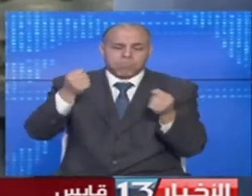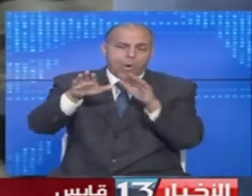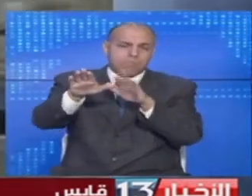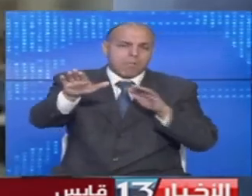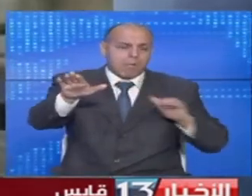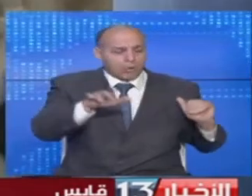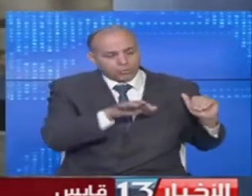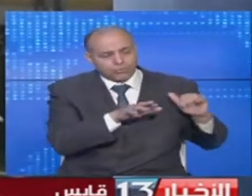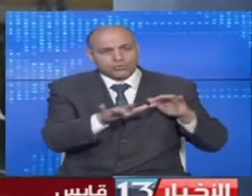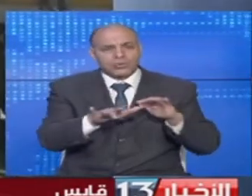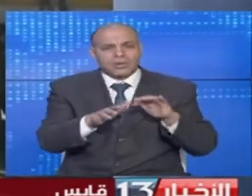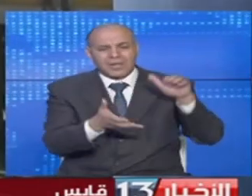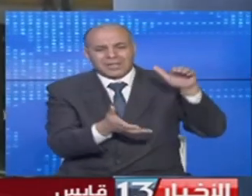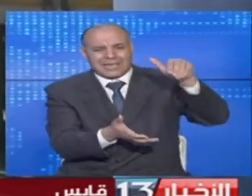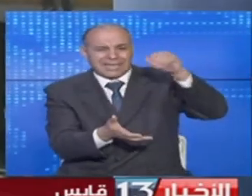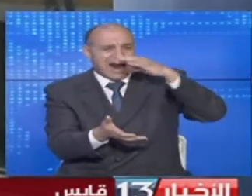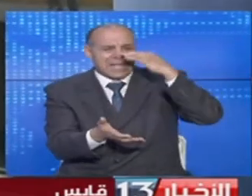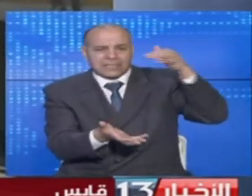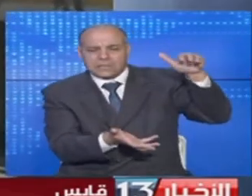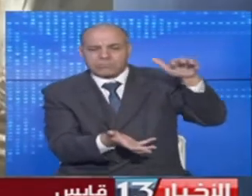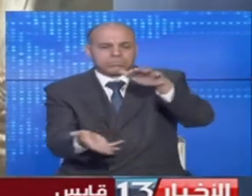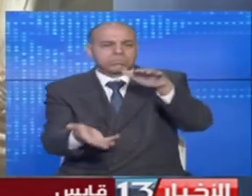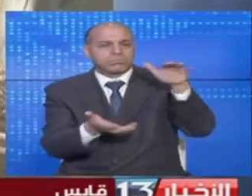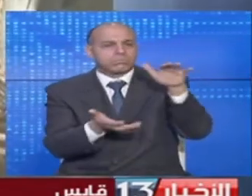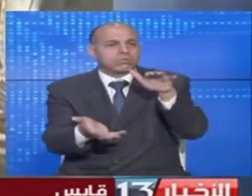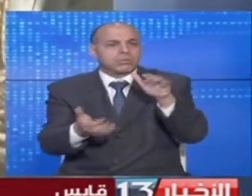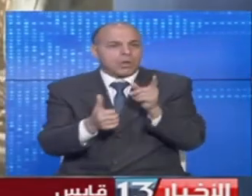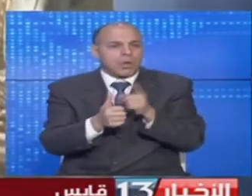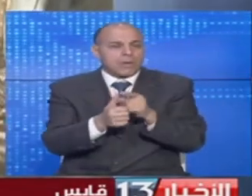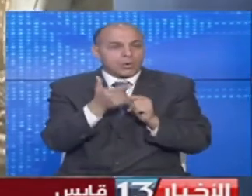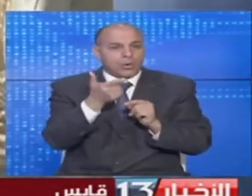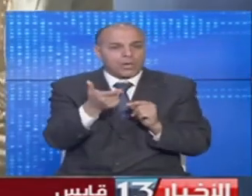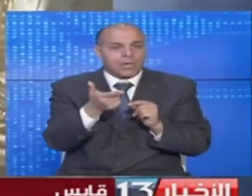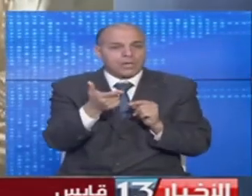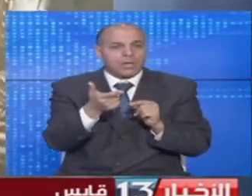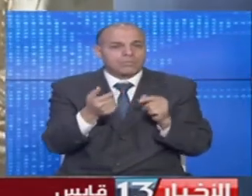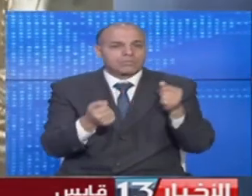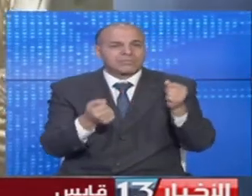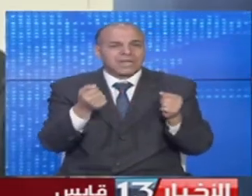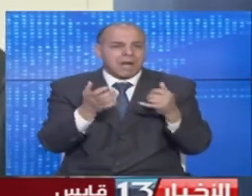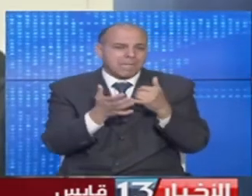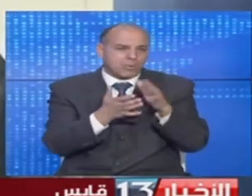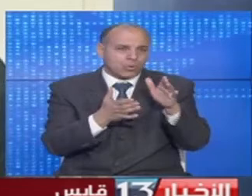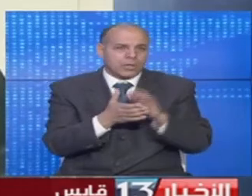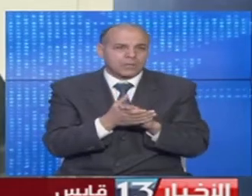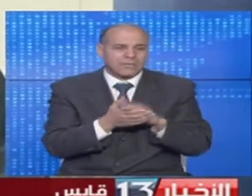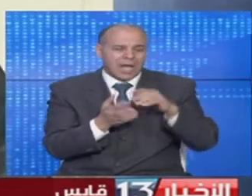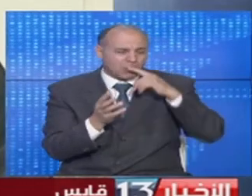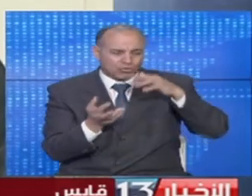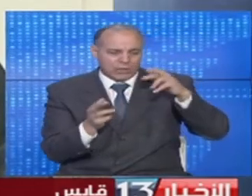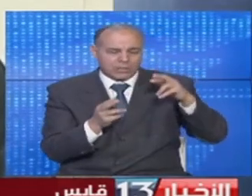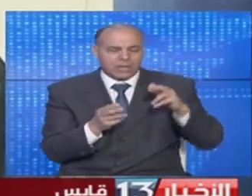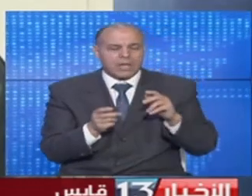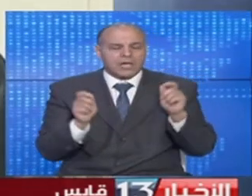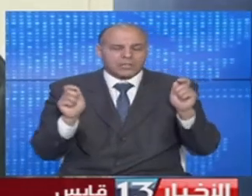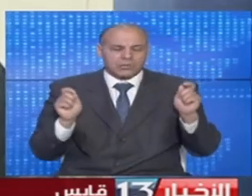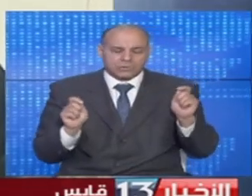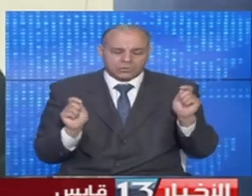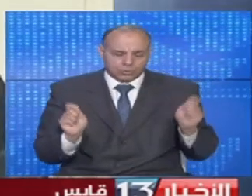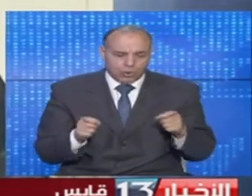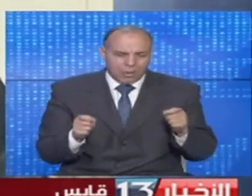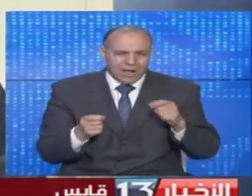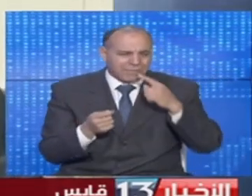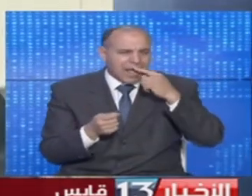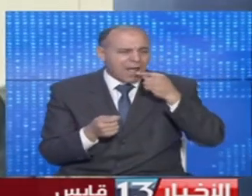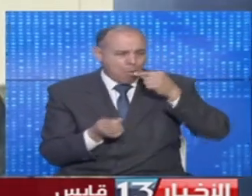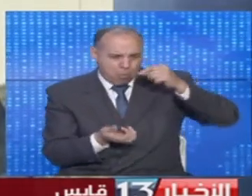الثقيلة لنقل مواد مختلفة ومن بينها بالخصوص الشعير العلفي. رجع النشاط عادي لديوان الحبوب